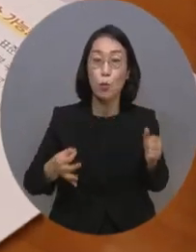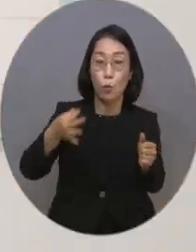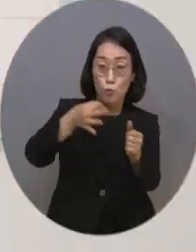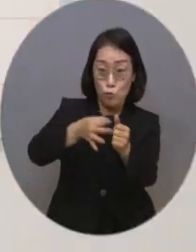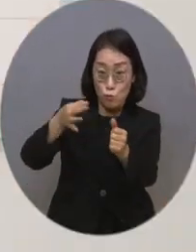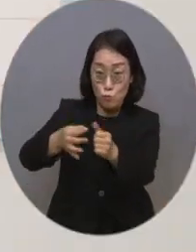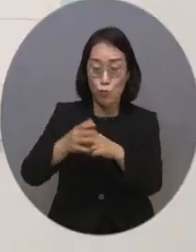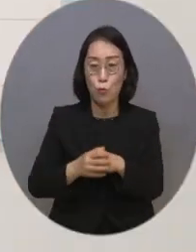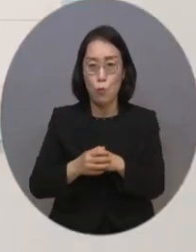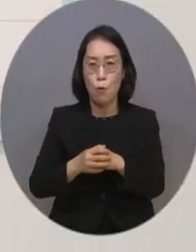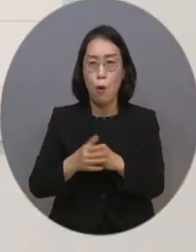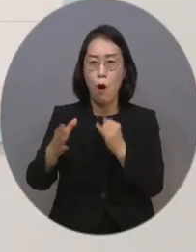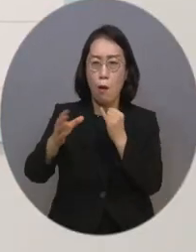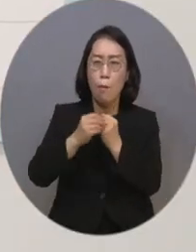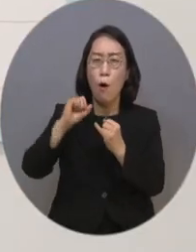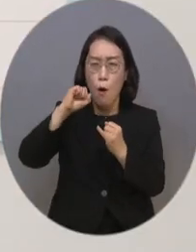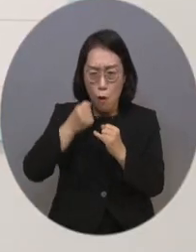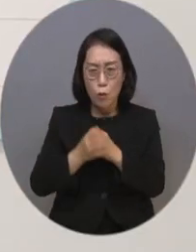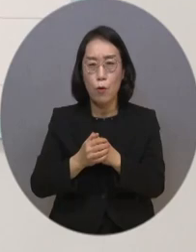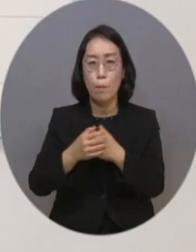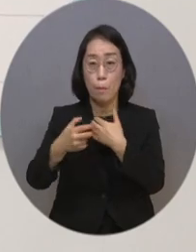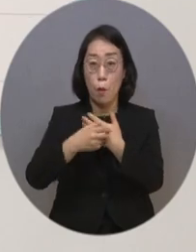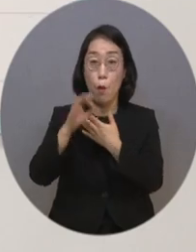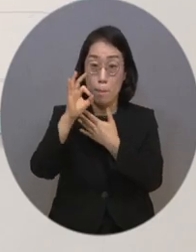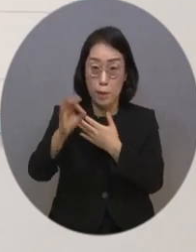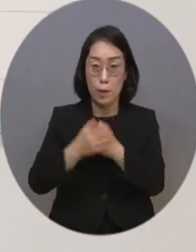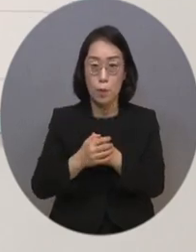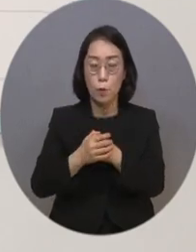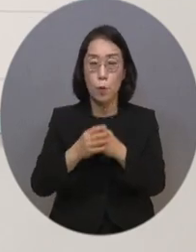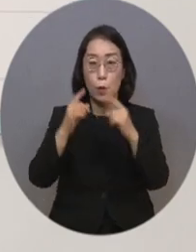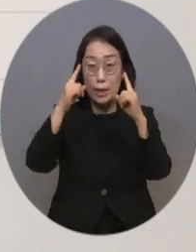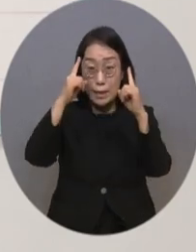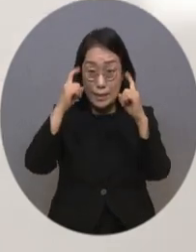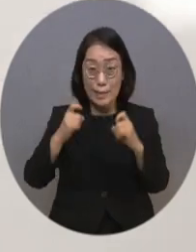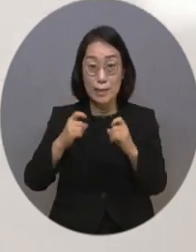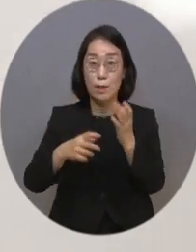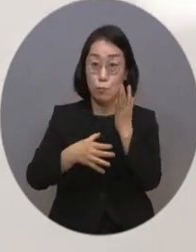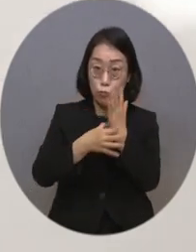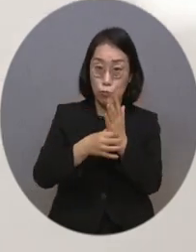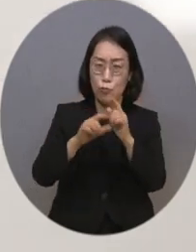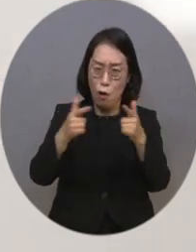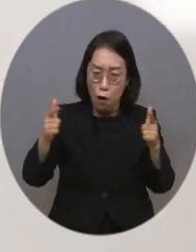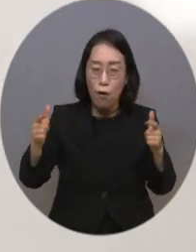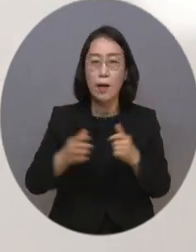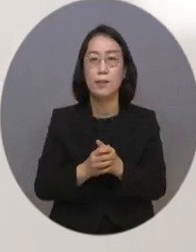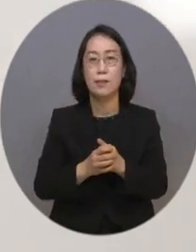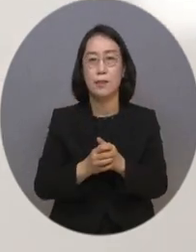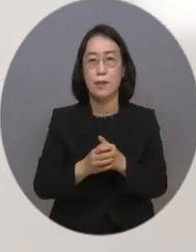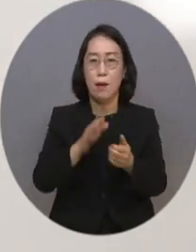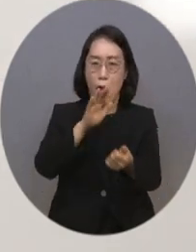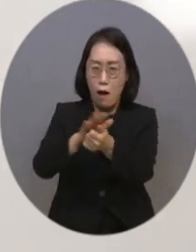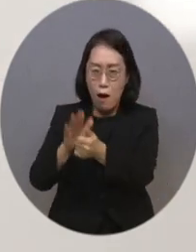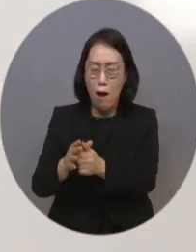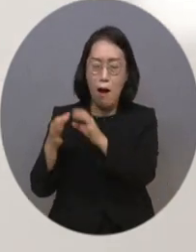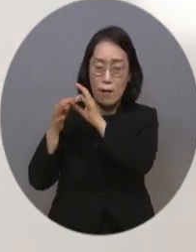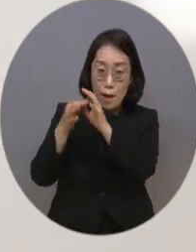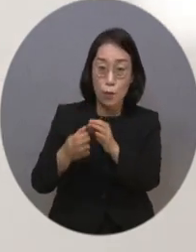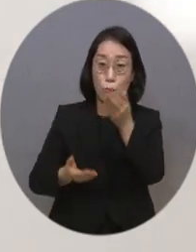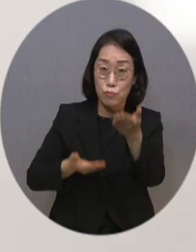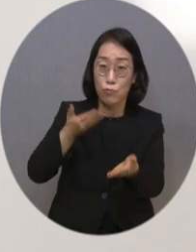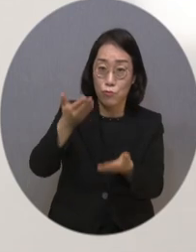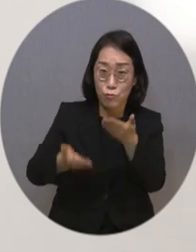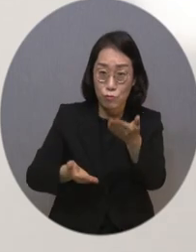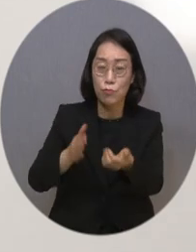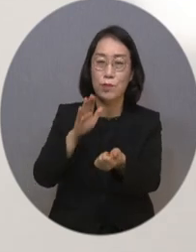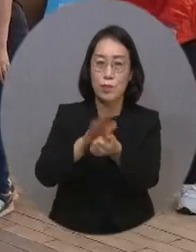지급하고 난임부부 시술비, 100일 사진 촬영권, 다자녀 가정 우대증 발급 등 다양한 시책을 지속적으로 발굴해